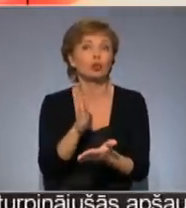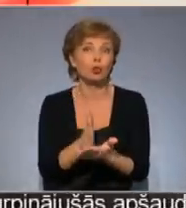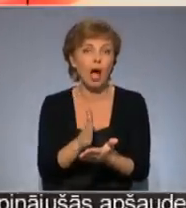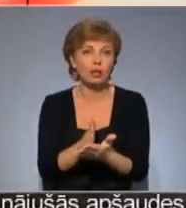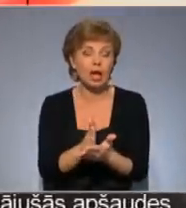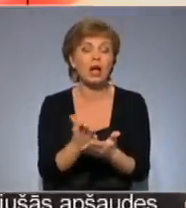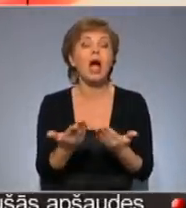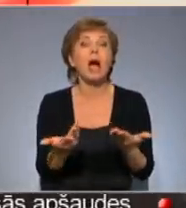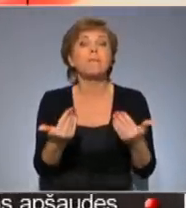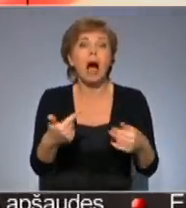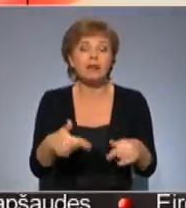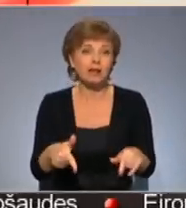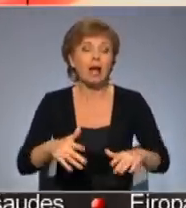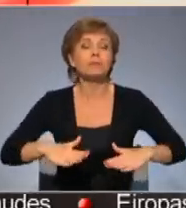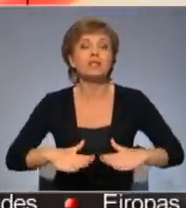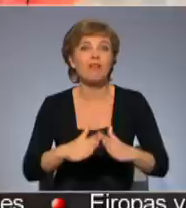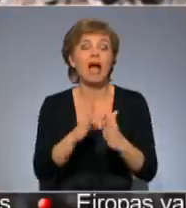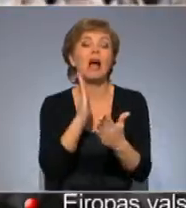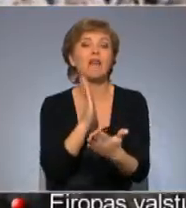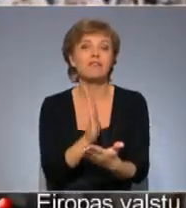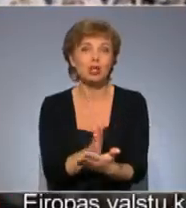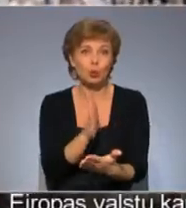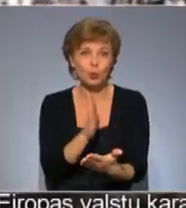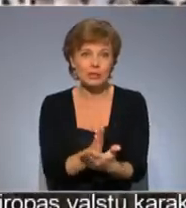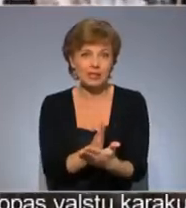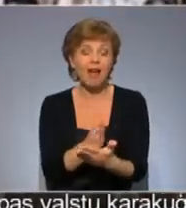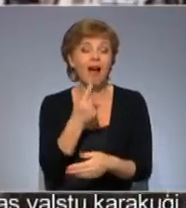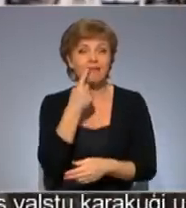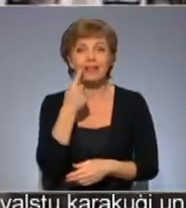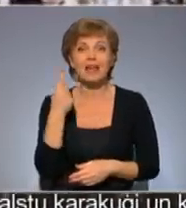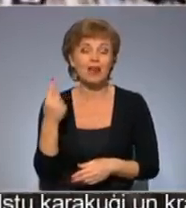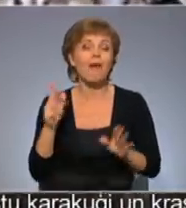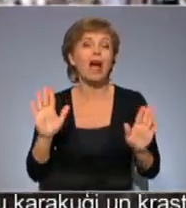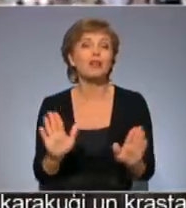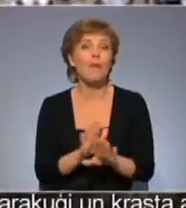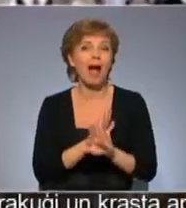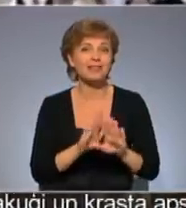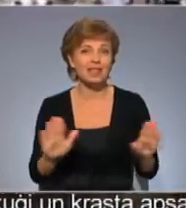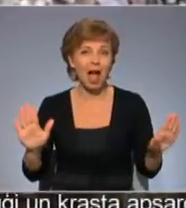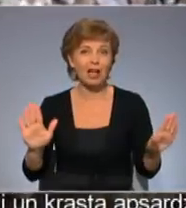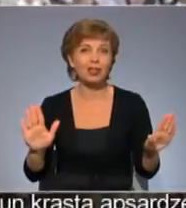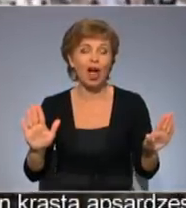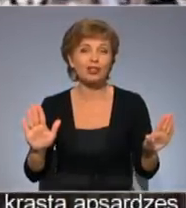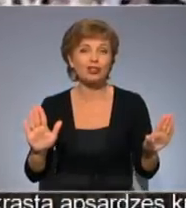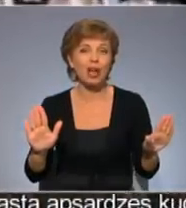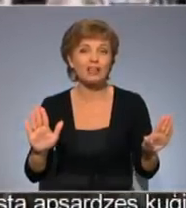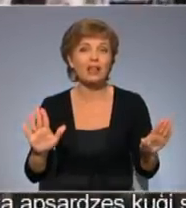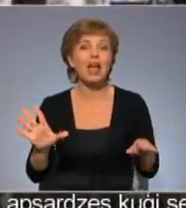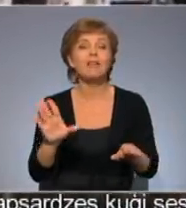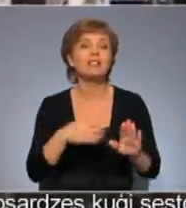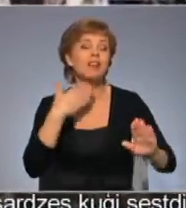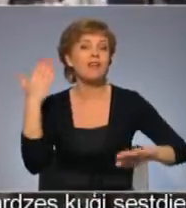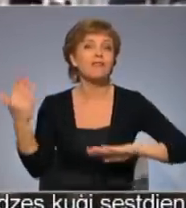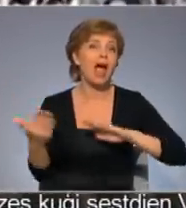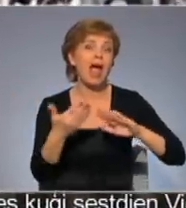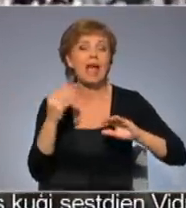mēs esam pašā svētku viducītī. Tikko ir noziedājuši Staņislava Broka, visi vēji mani